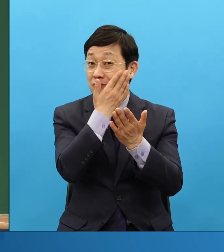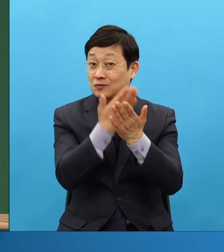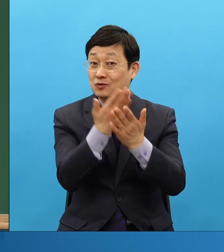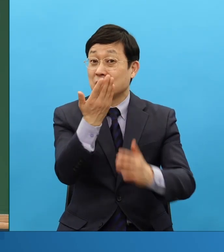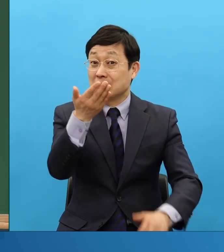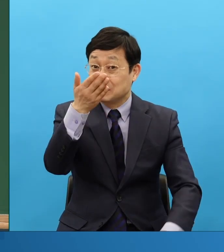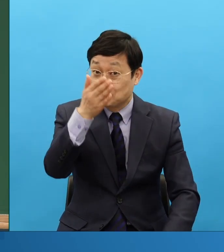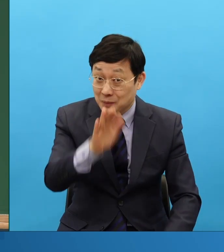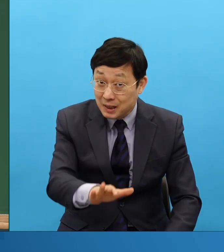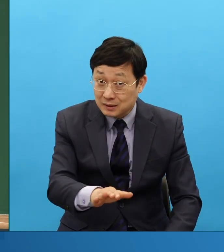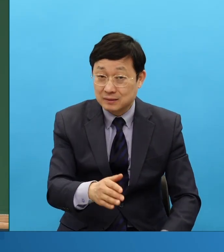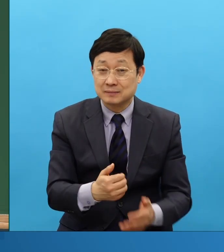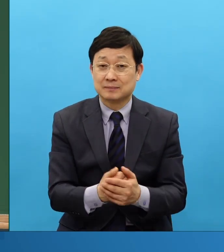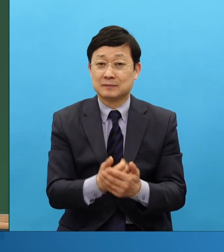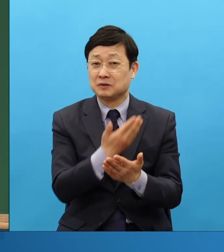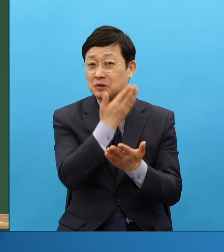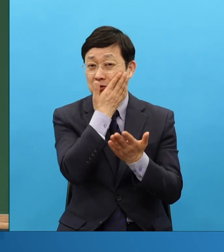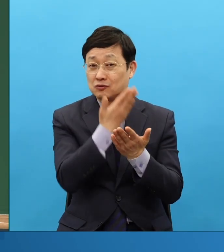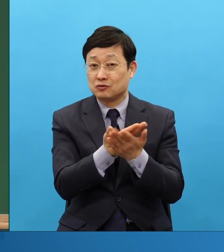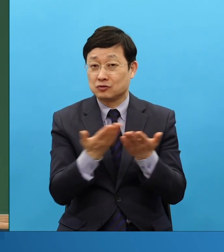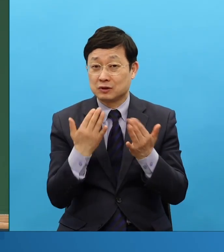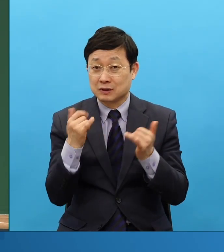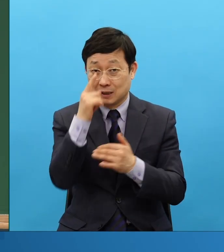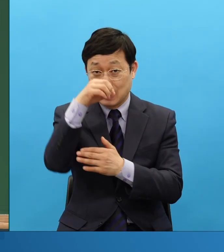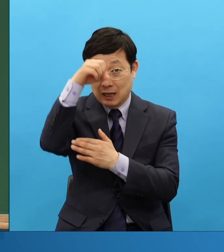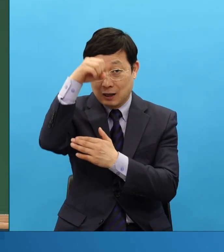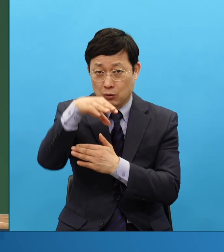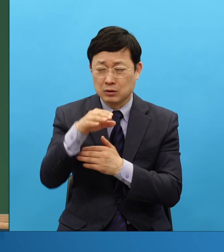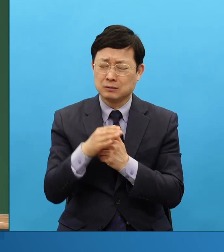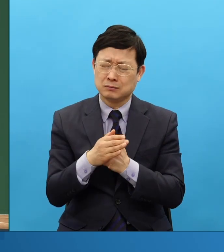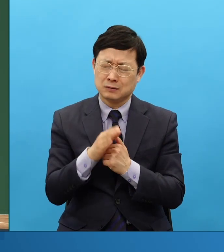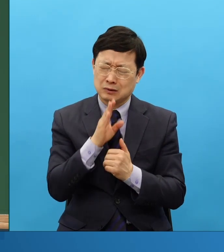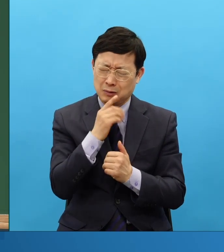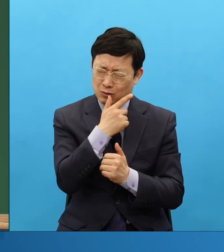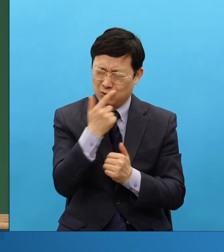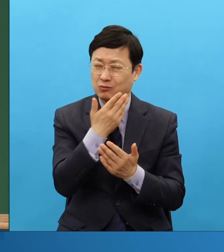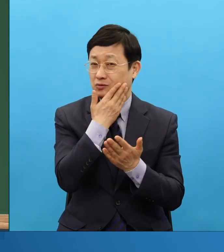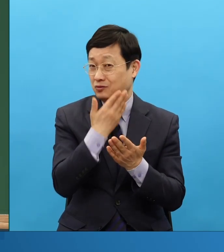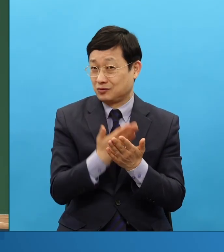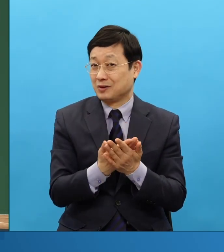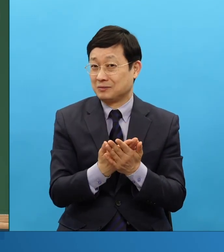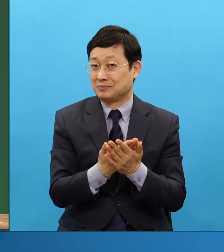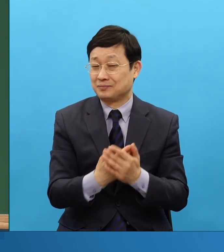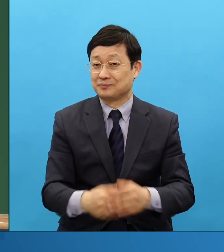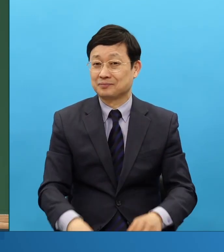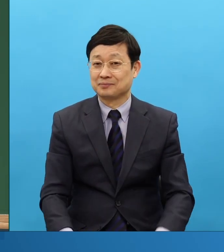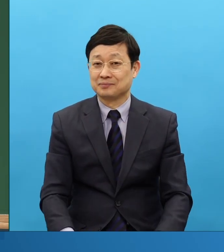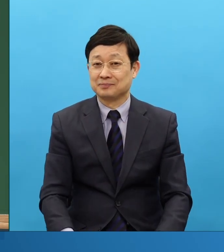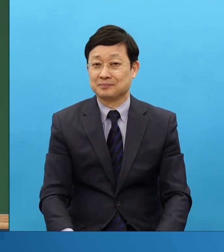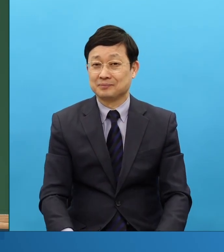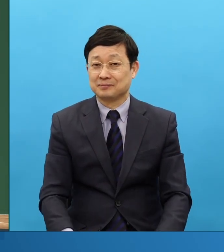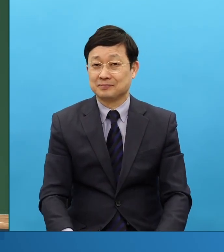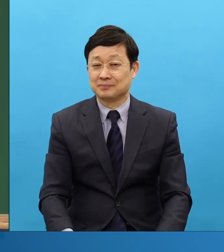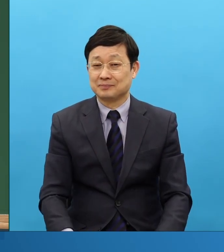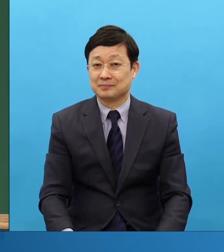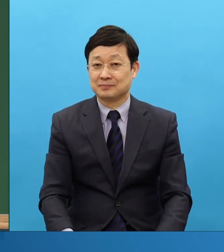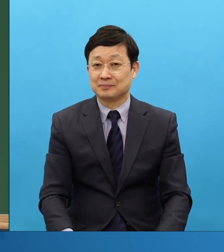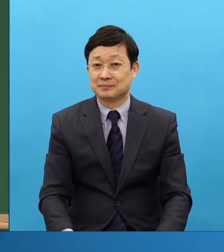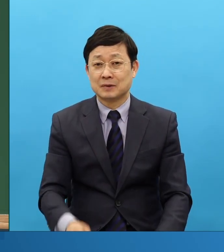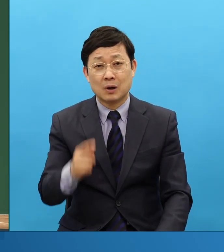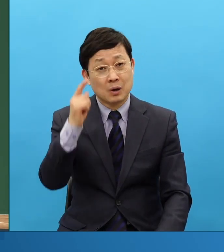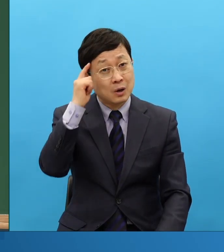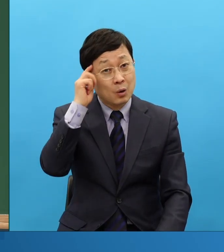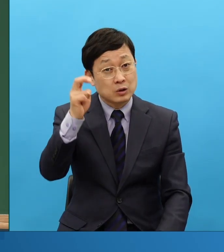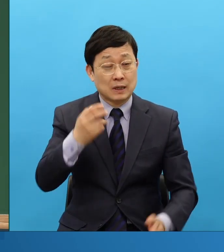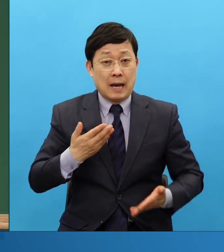아주 중요하다고 봅니다. Everything is important to me, but I truly think that the church officers graduate school is very important. 혹시 시간이 나지 못해 참석